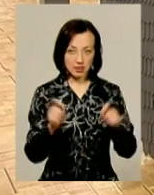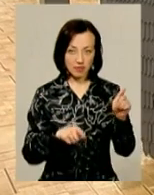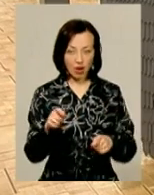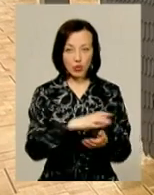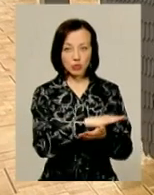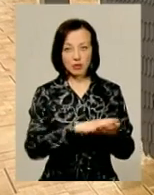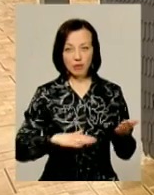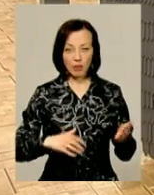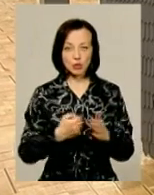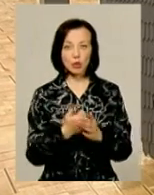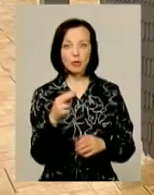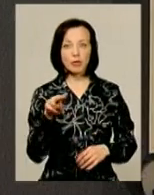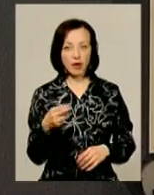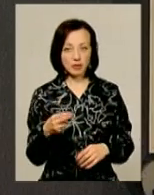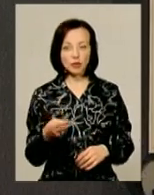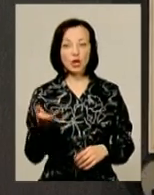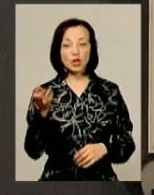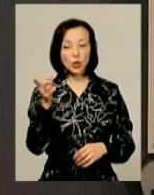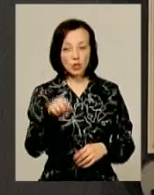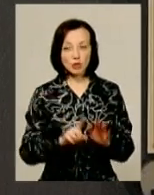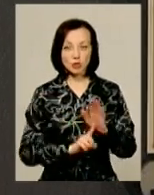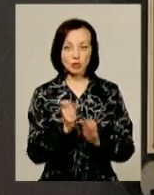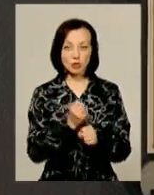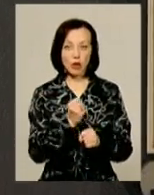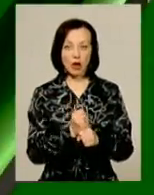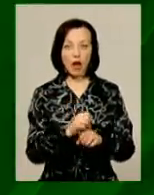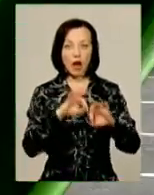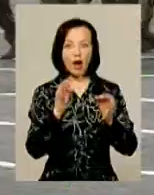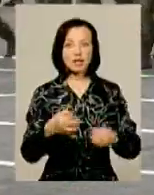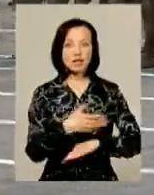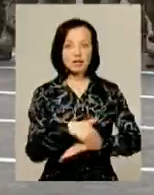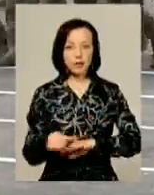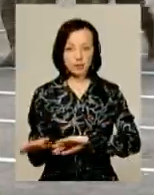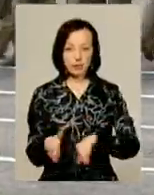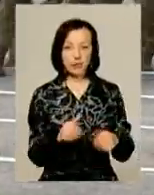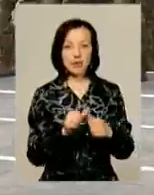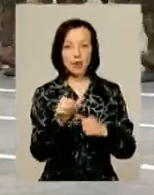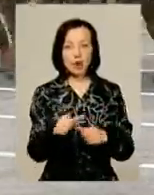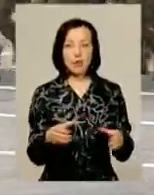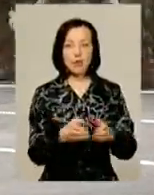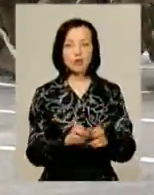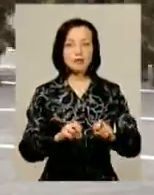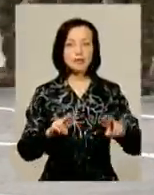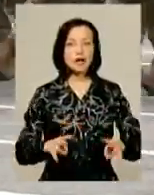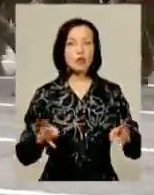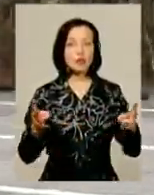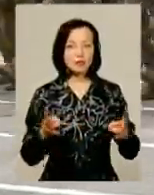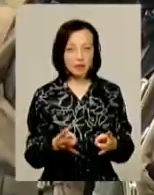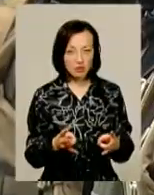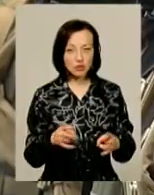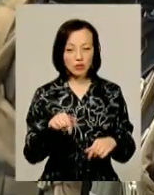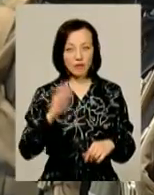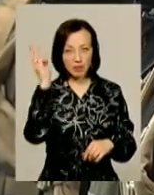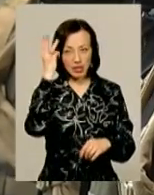котрий тривав у Хмельницькому до п'ятниці. Саме тоді розпочинає роботу арт-двір. В окремому полку спеціального призначення, що